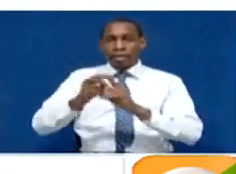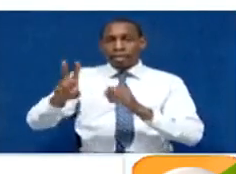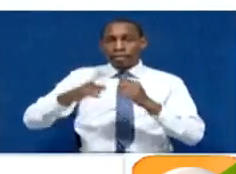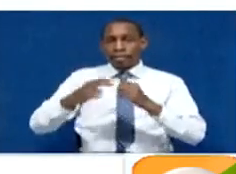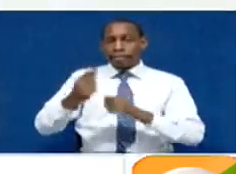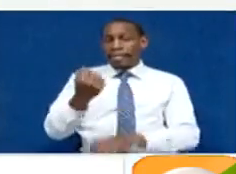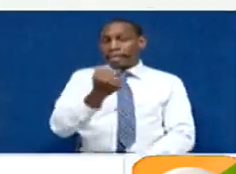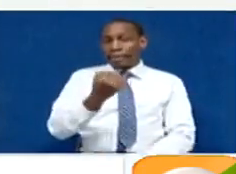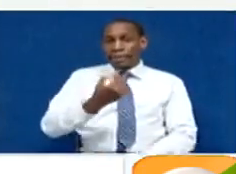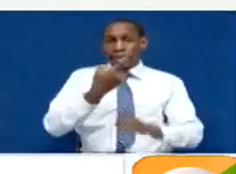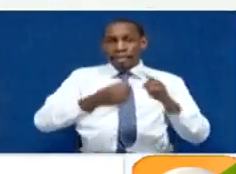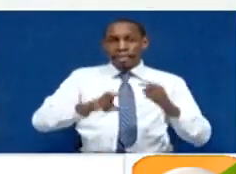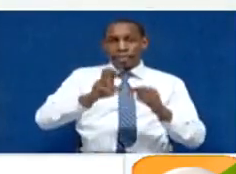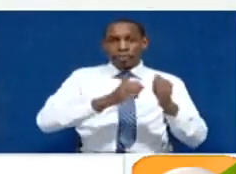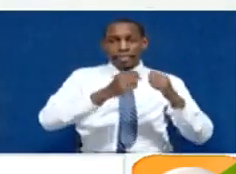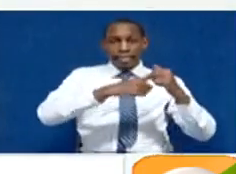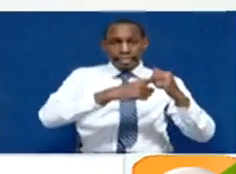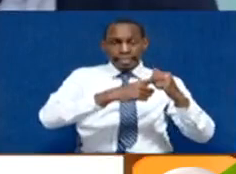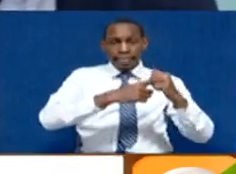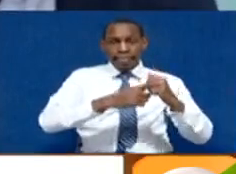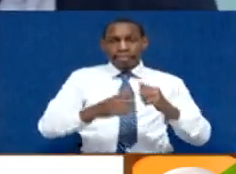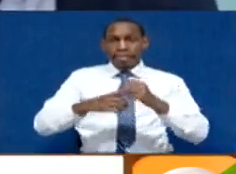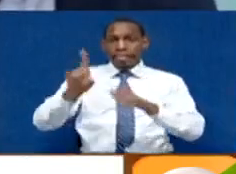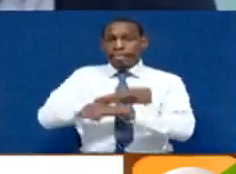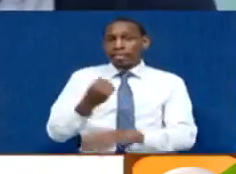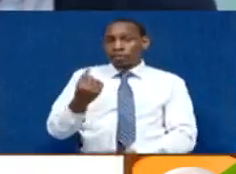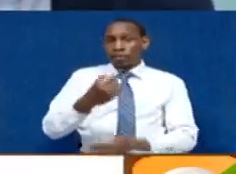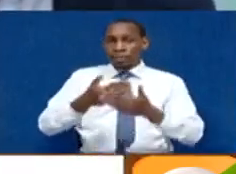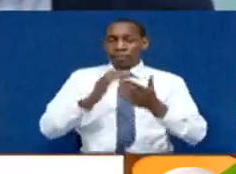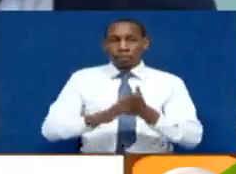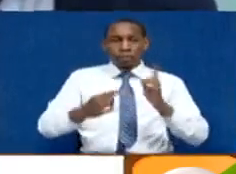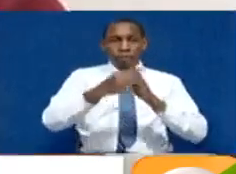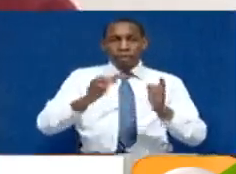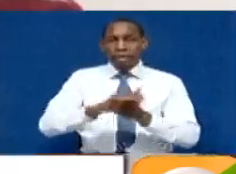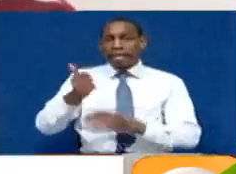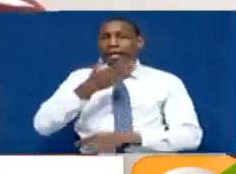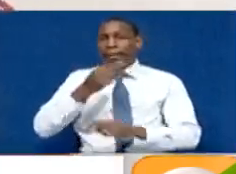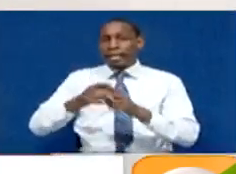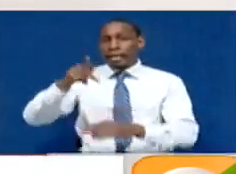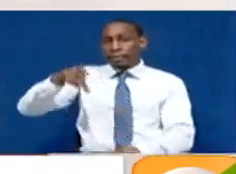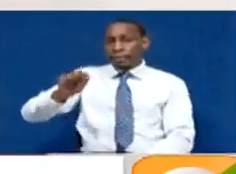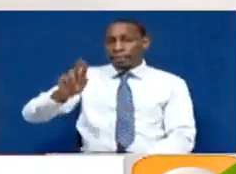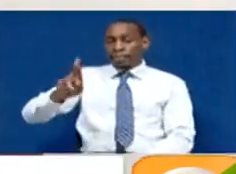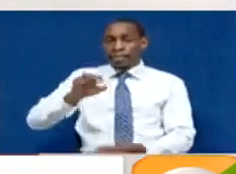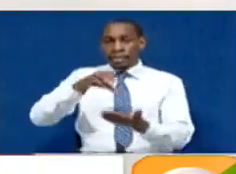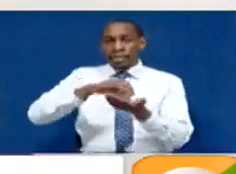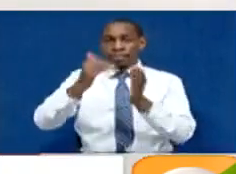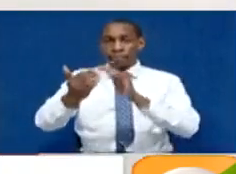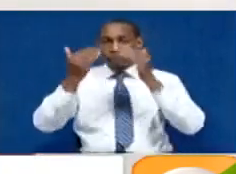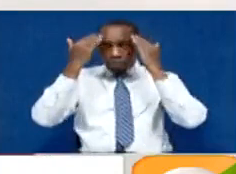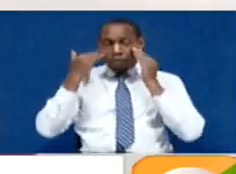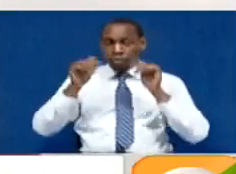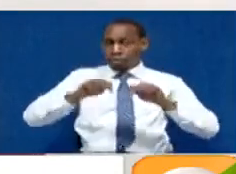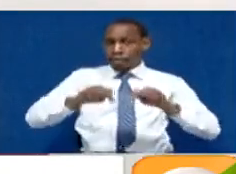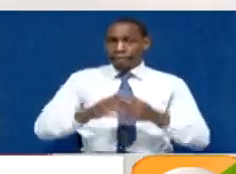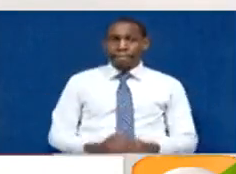27 mwezi Mei mwaka 2016, siku sita pekee kabla ya mauaji ya Peter Mutua Mutua wa kesi iliyowasilishwa mahakamani